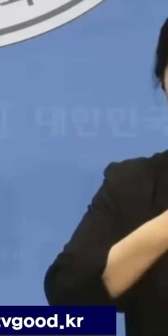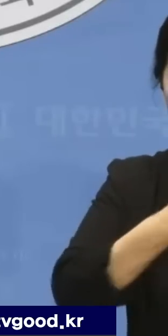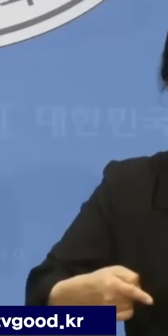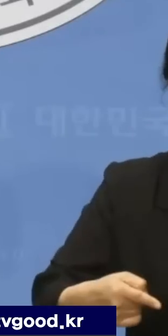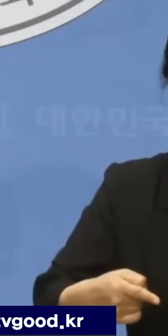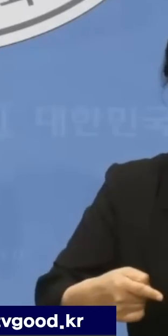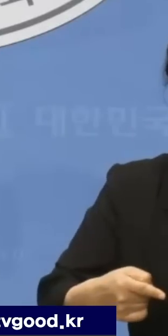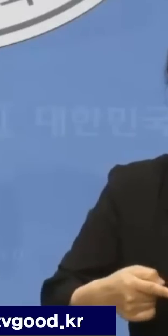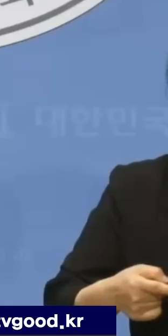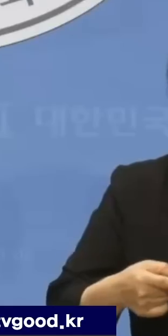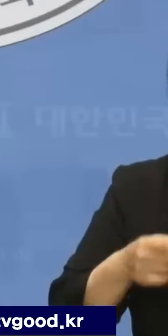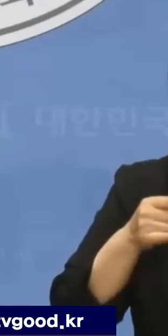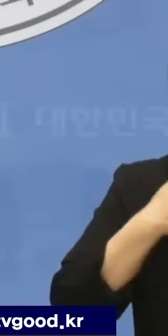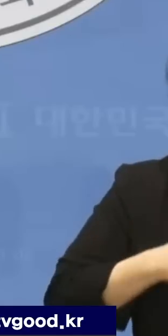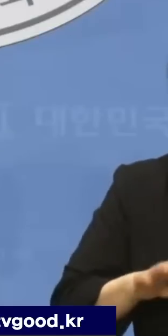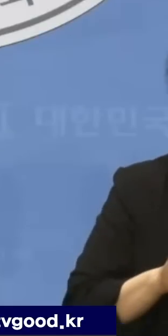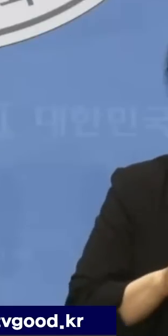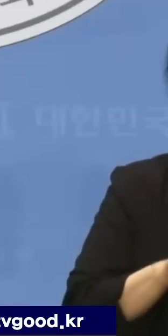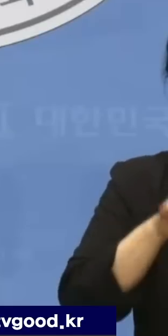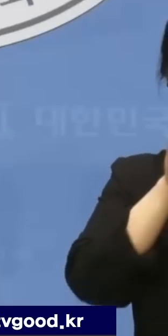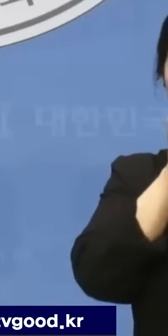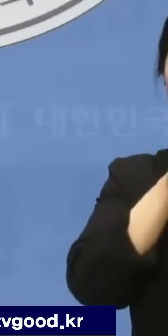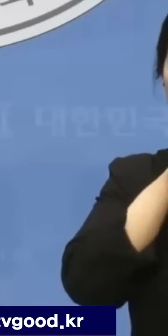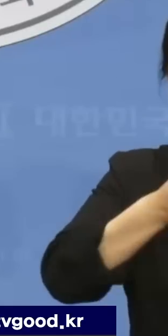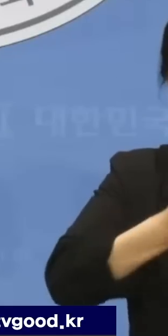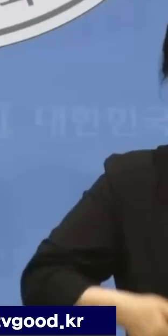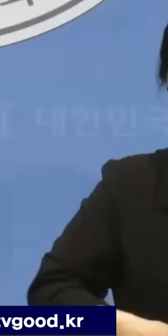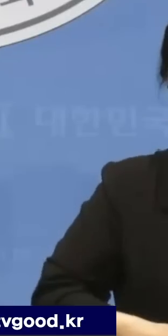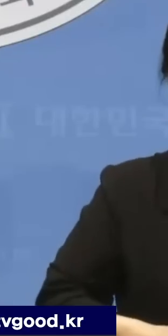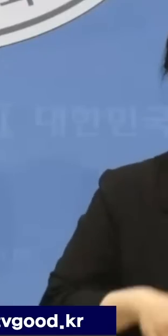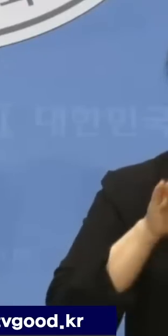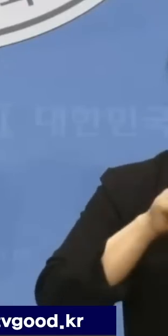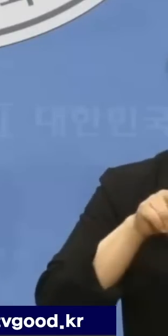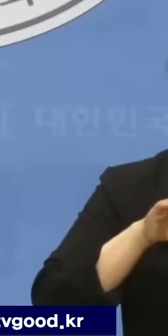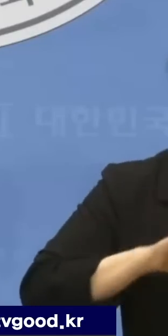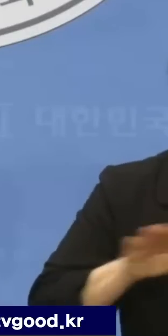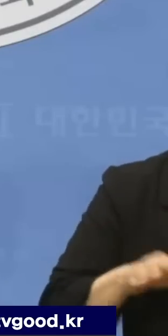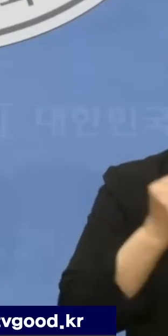목소리를 직접 경청하고 실효성 있는 대책을 내놔야 합니다